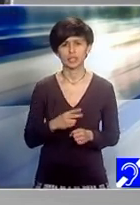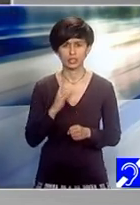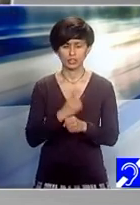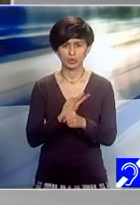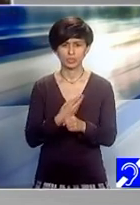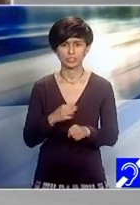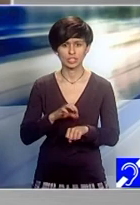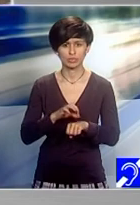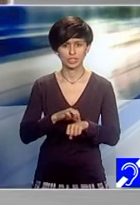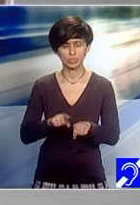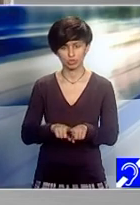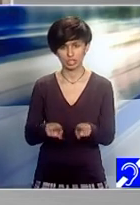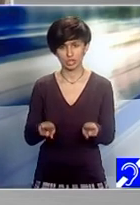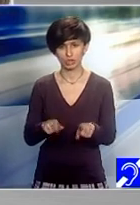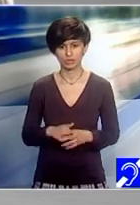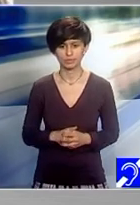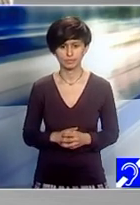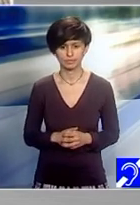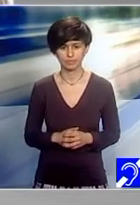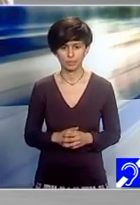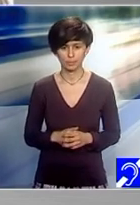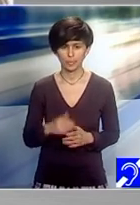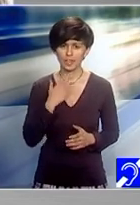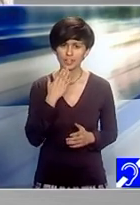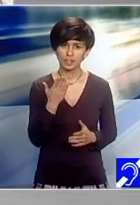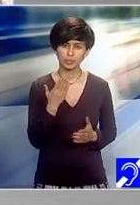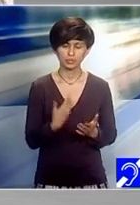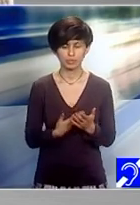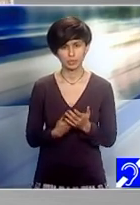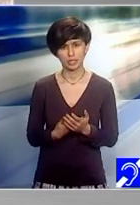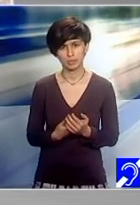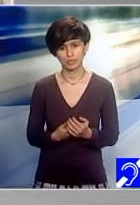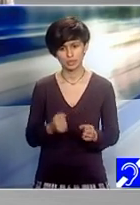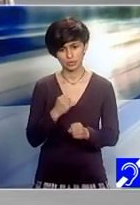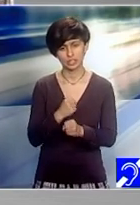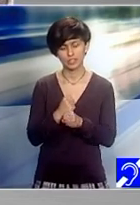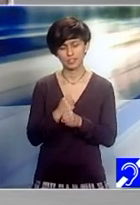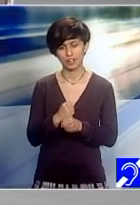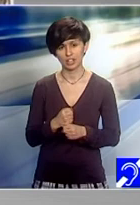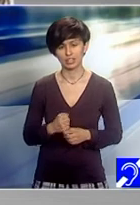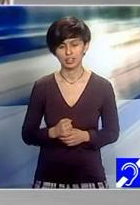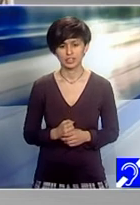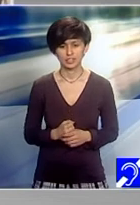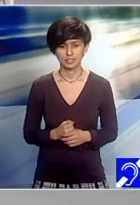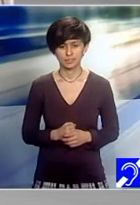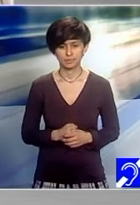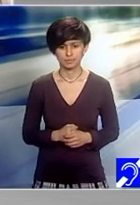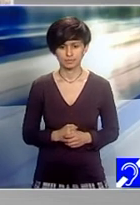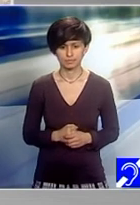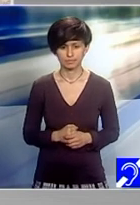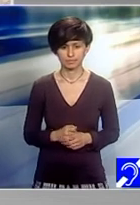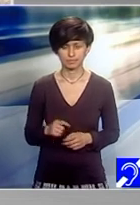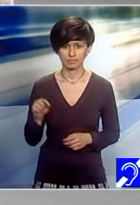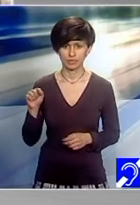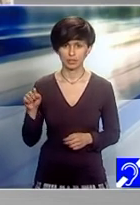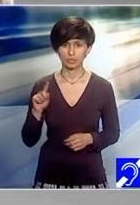însă cu medicul ginecolog. Le mulțumim frumos că vine să ne facă și... Na, ce să spun? Merge la control. Până acum nu ai mai